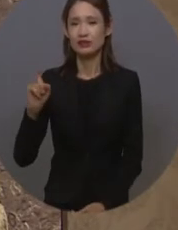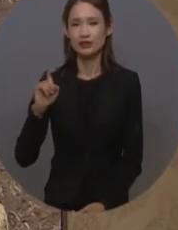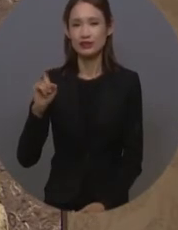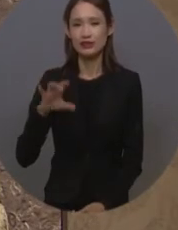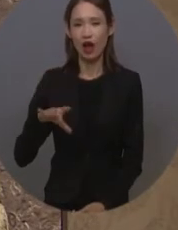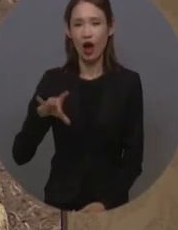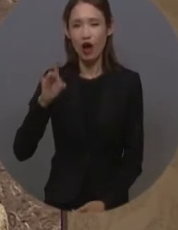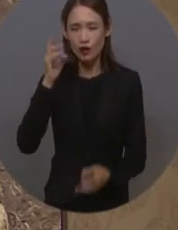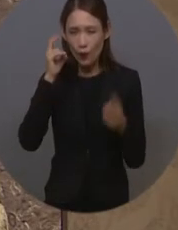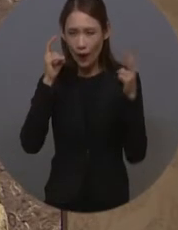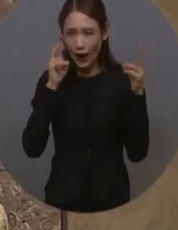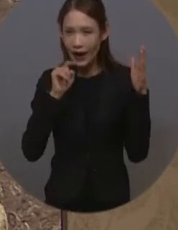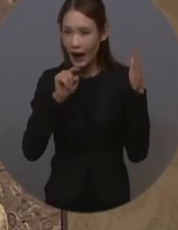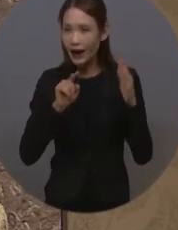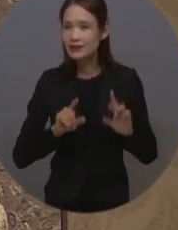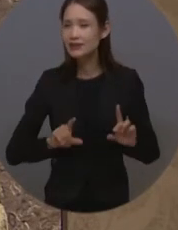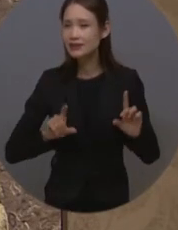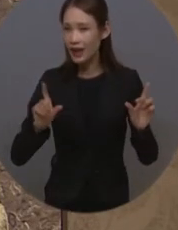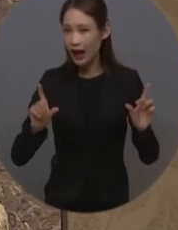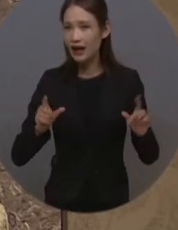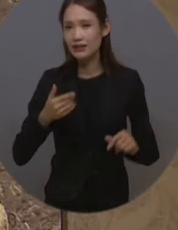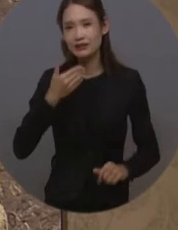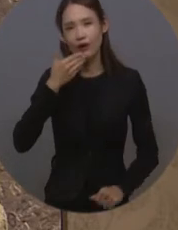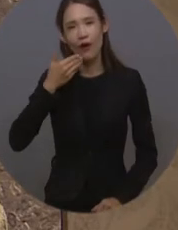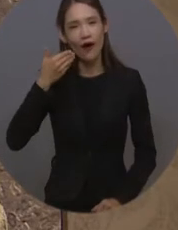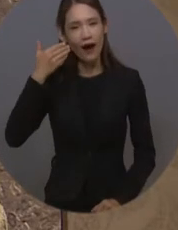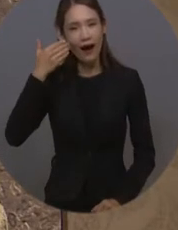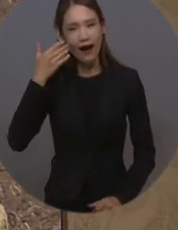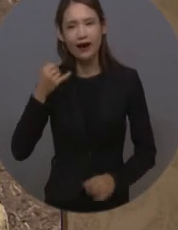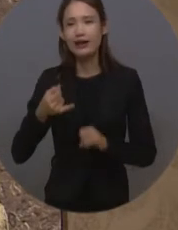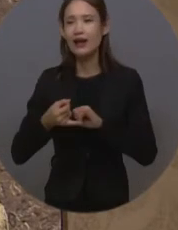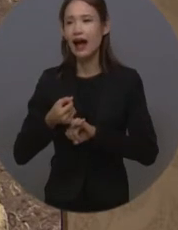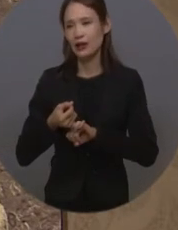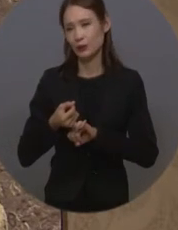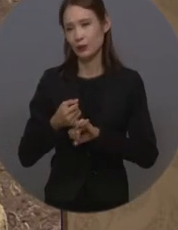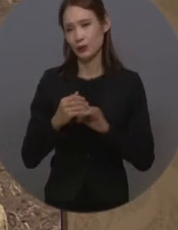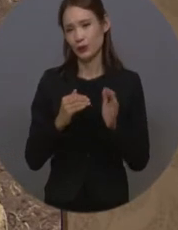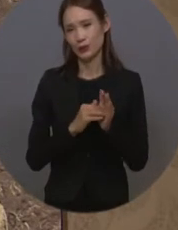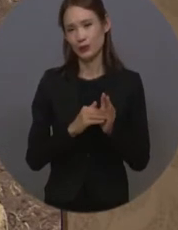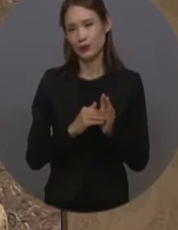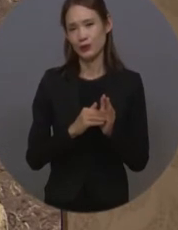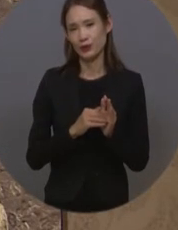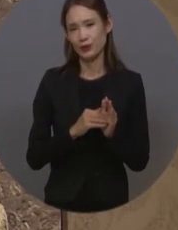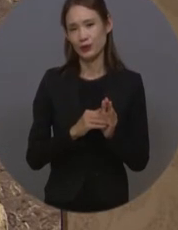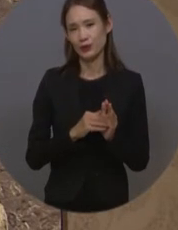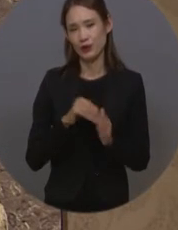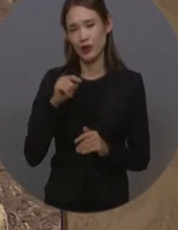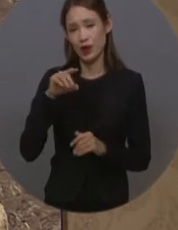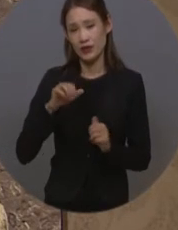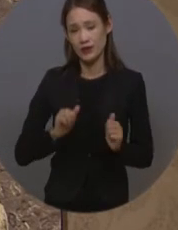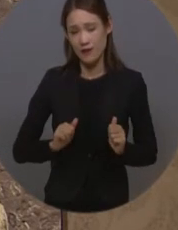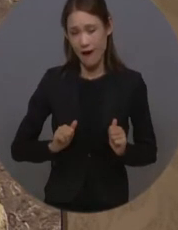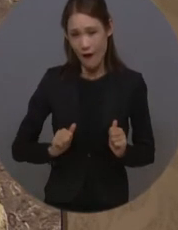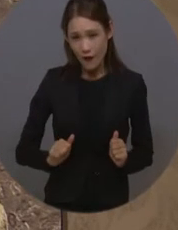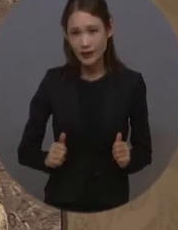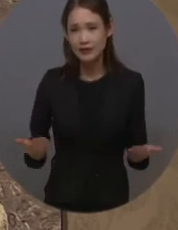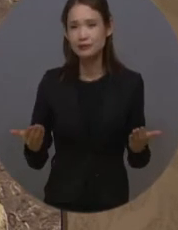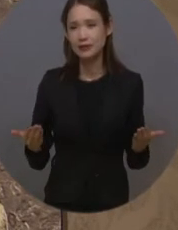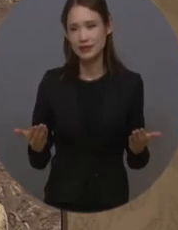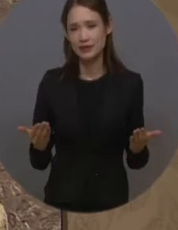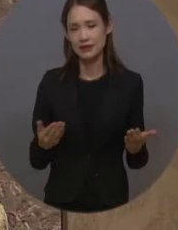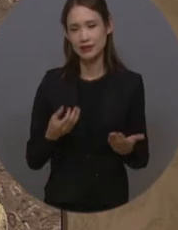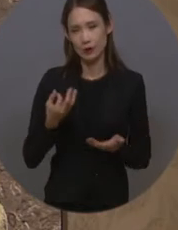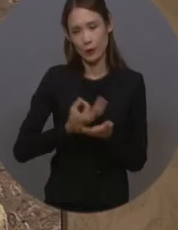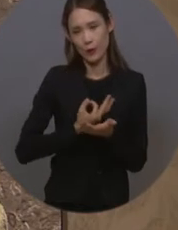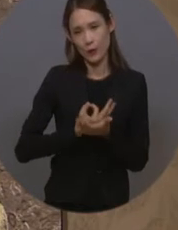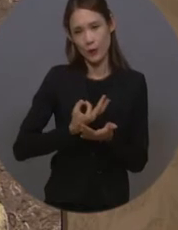첫 출근하는 날 청각장애인들하고 약속을 했어요. 네. 우리가 여기서 열심히 일해서 돈을 많이